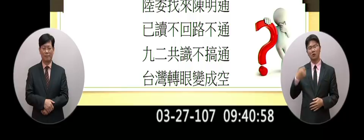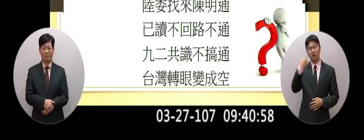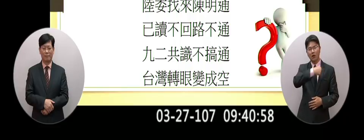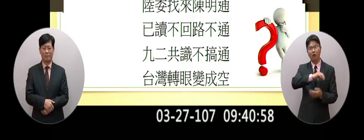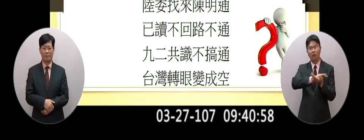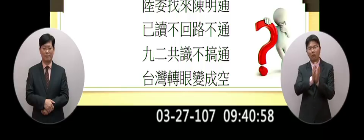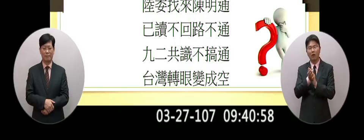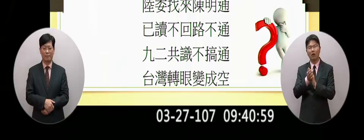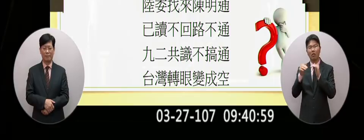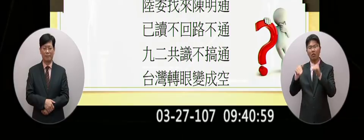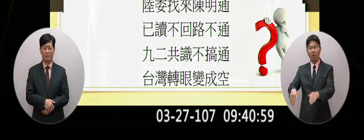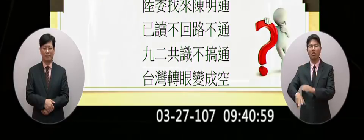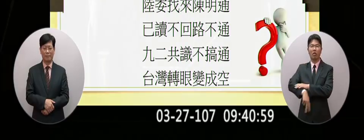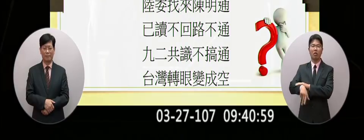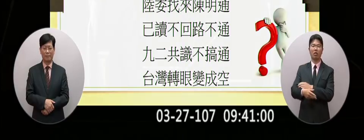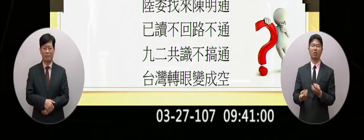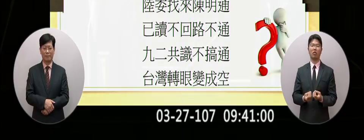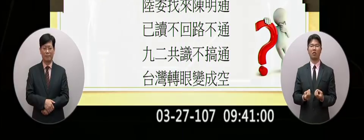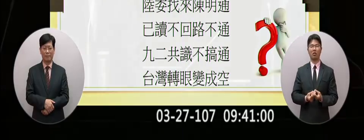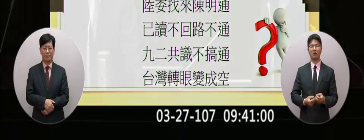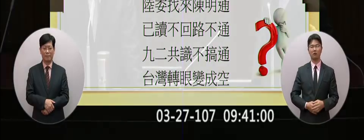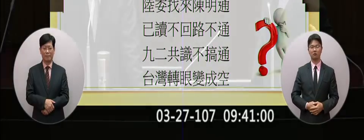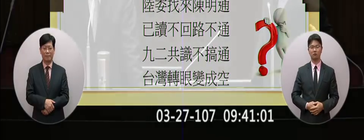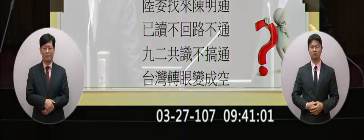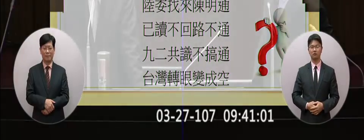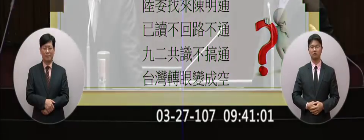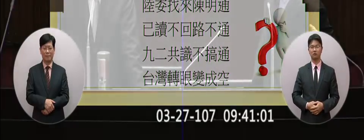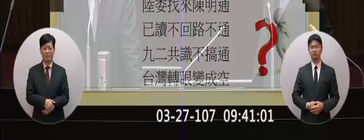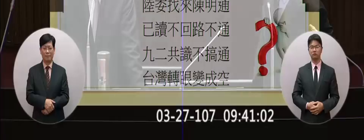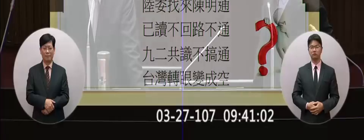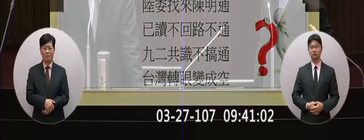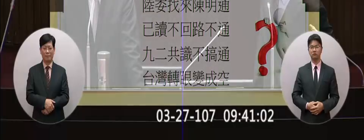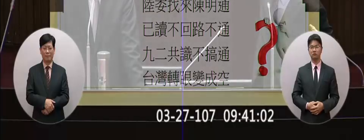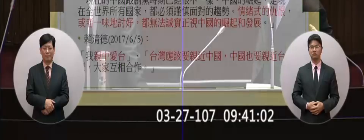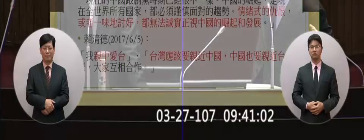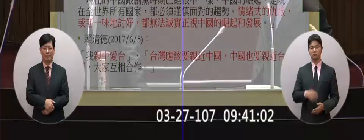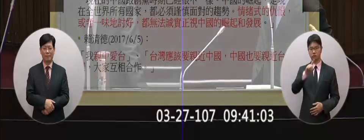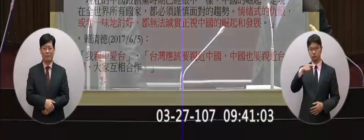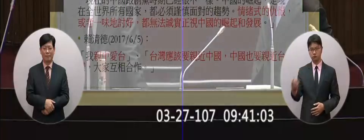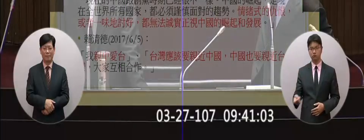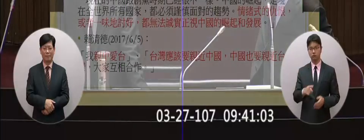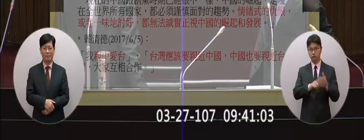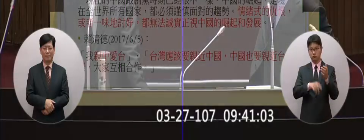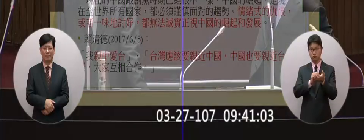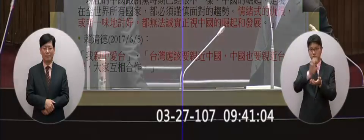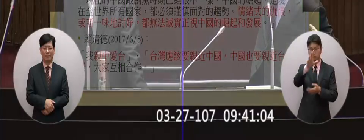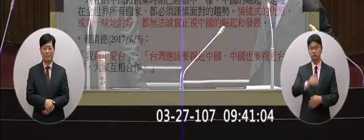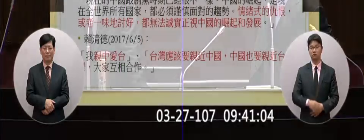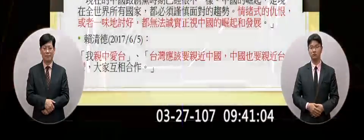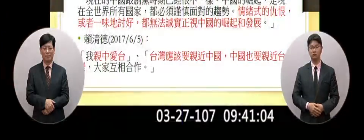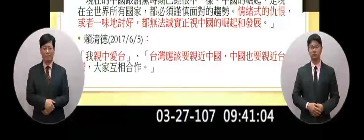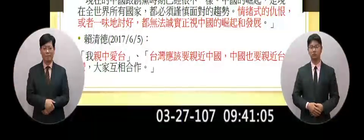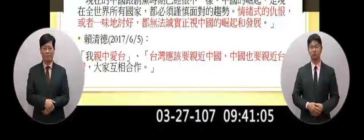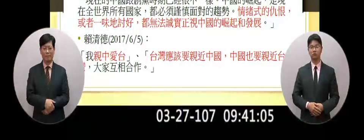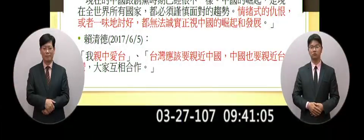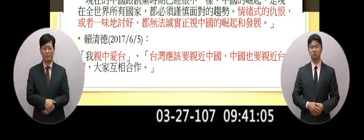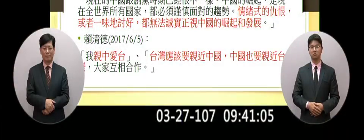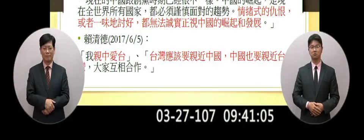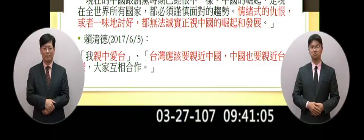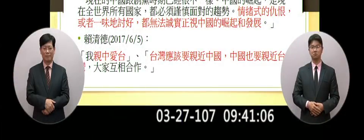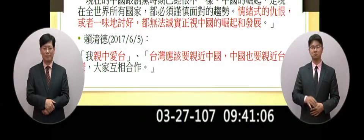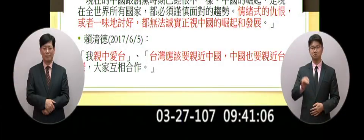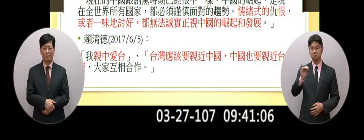空。咱台湾各级给苦话的呀。下一张，千金买